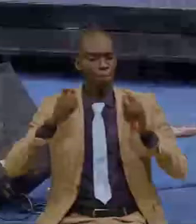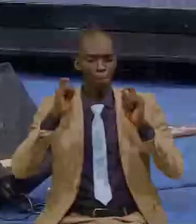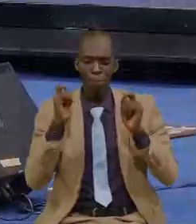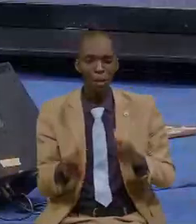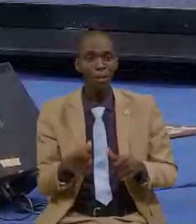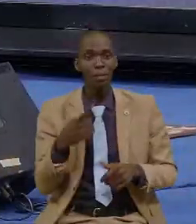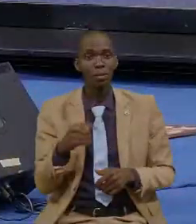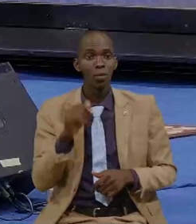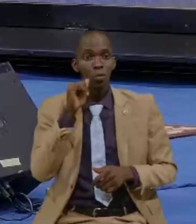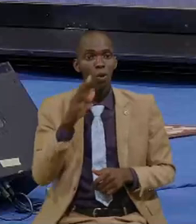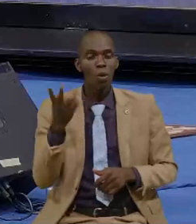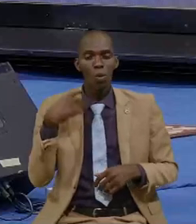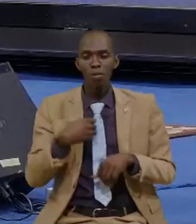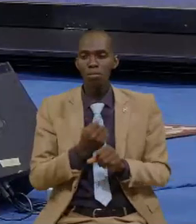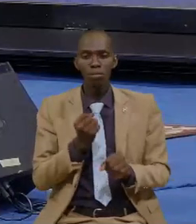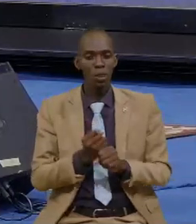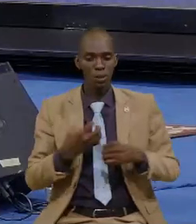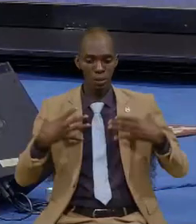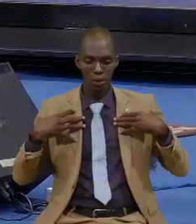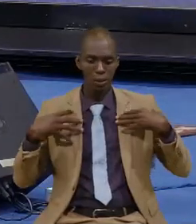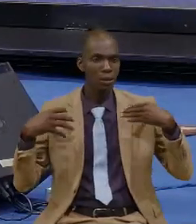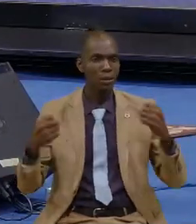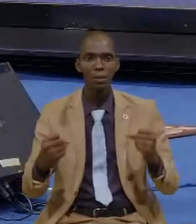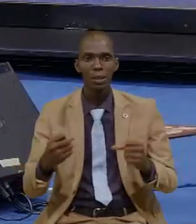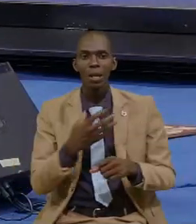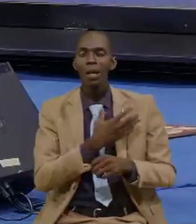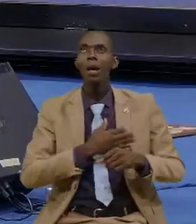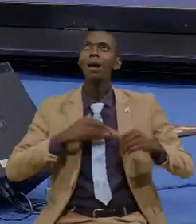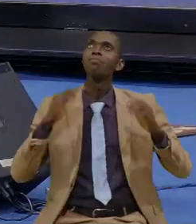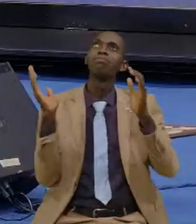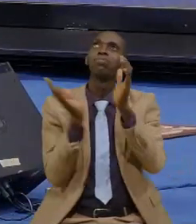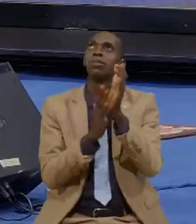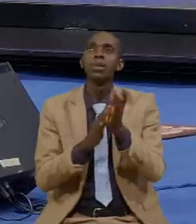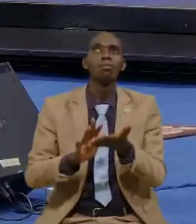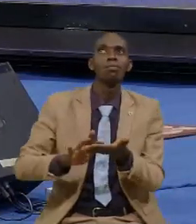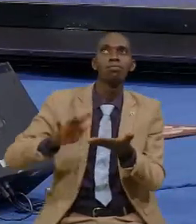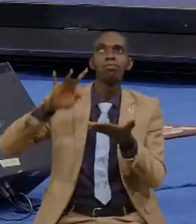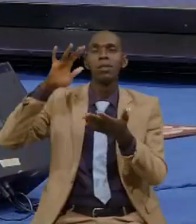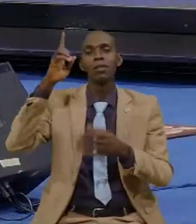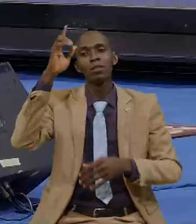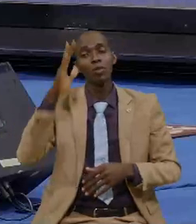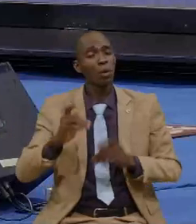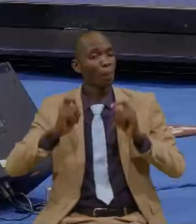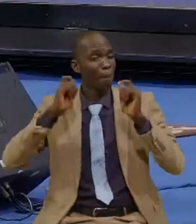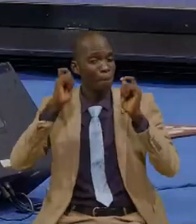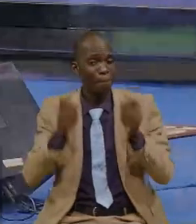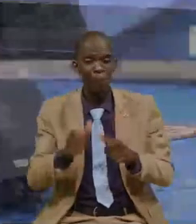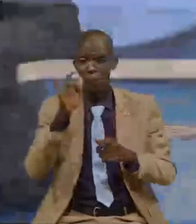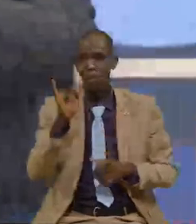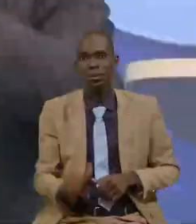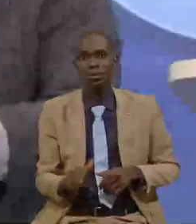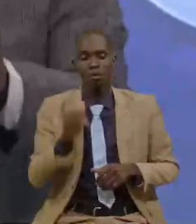mains. À l'instant, elle se redressa. » Et glorifia Dieu.